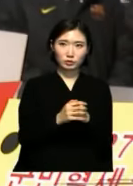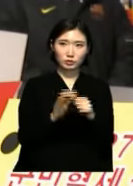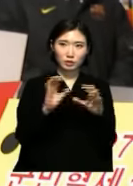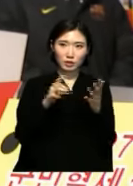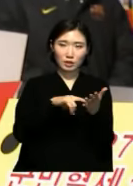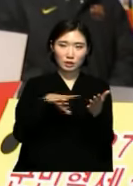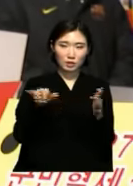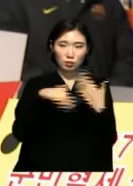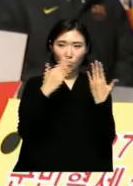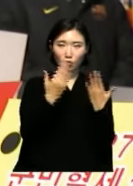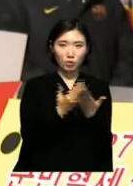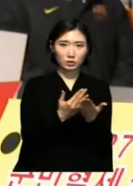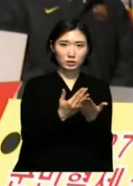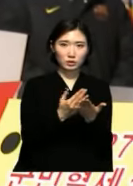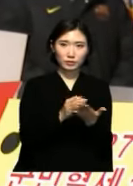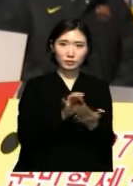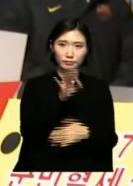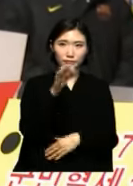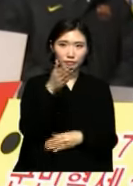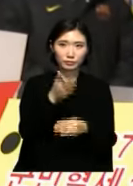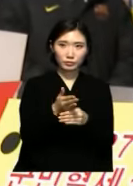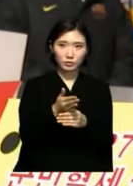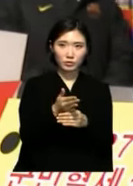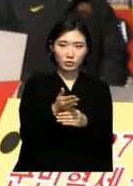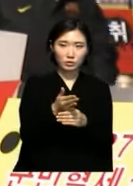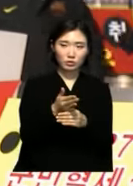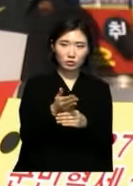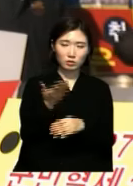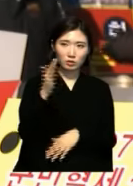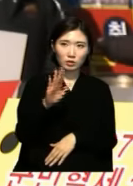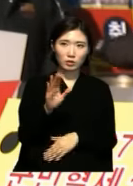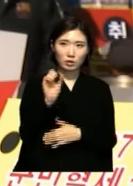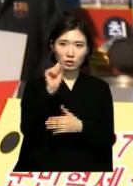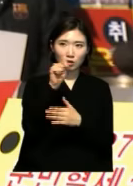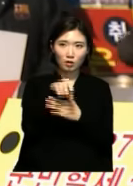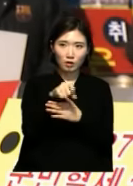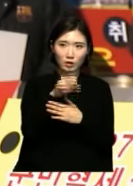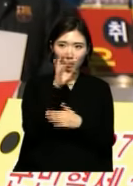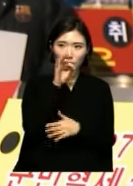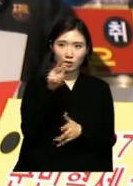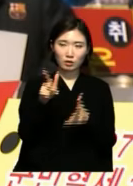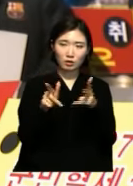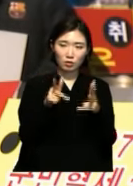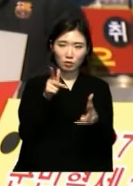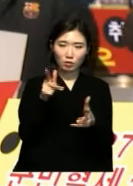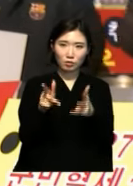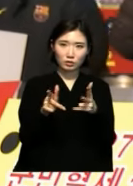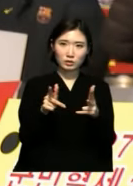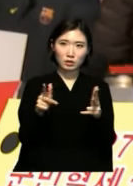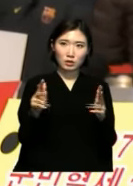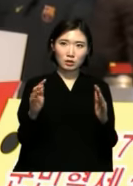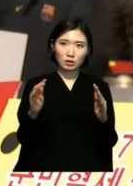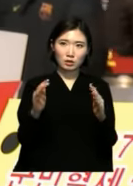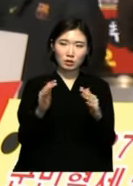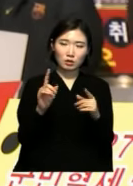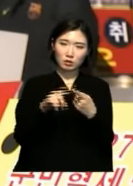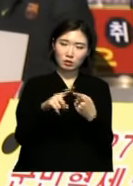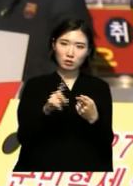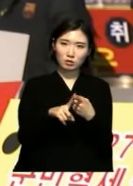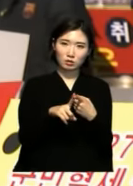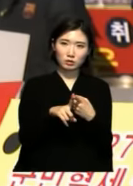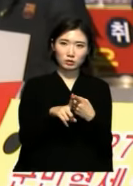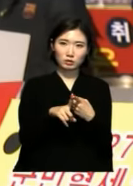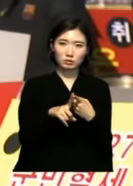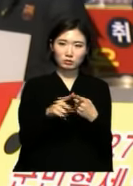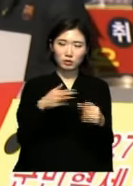국세라든지 모든 세는 다 내고 삽니다. 다 내고 사는데 무허가 그 건물이 무허가라는 이유만으로 이렇게 한다는 거는